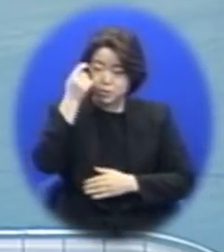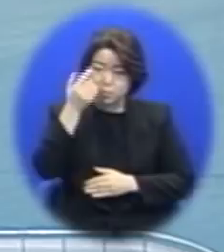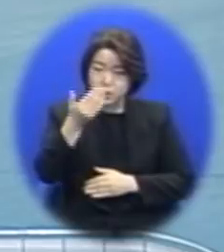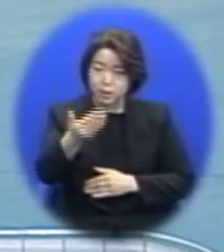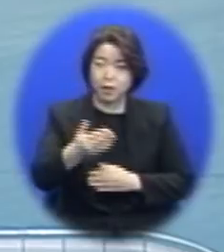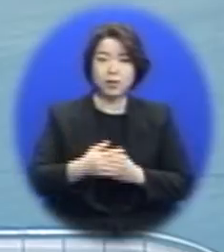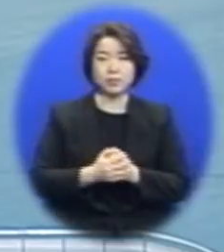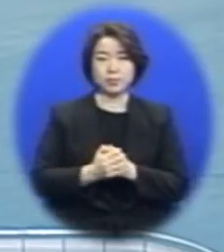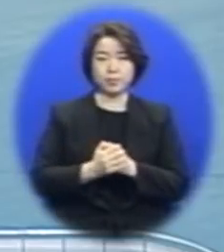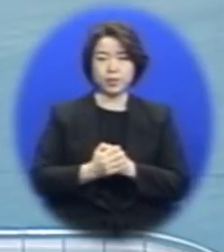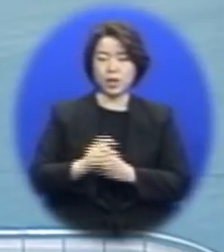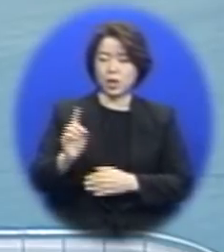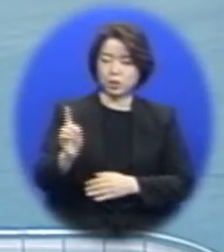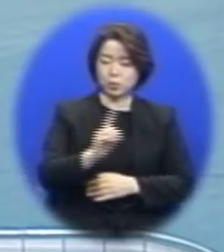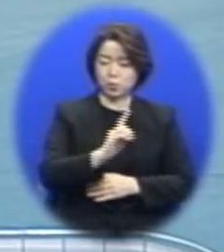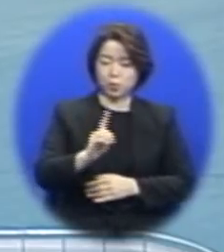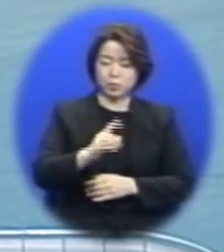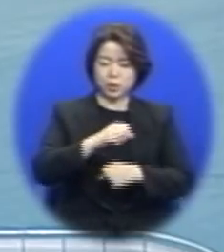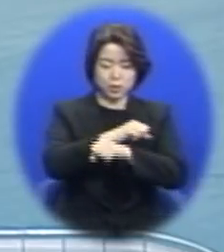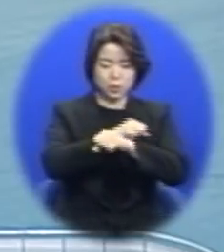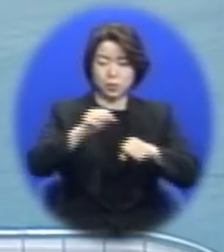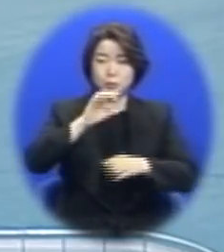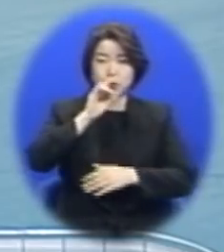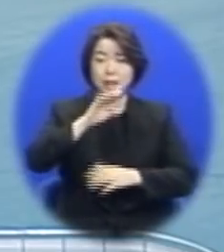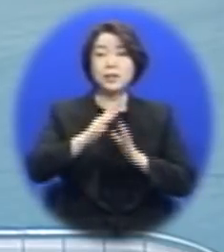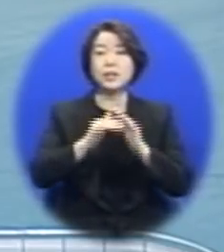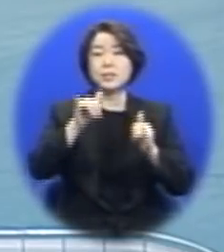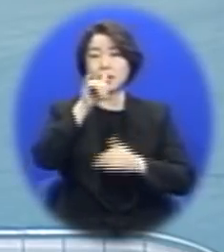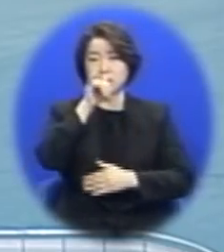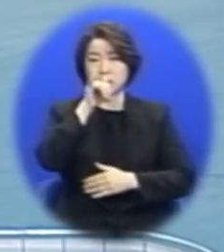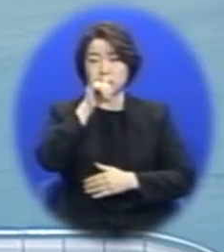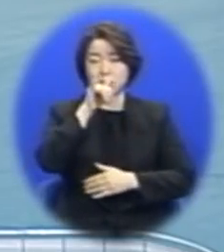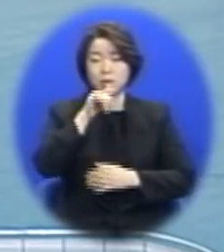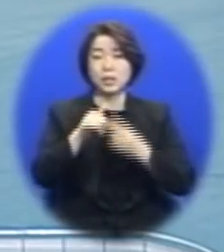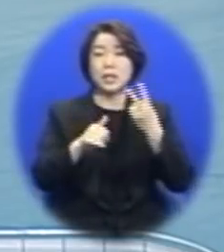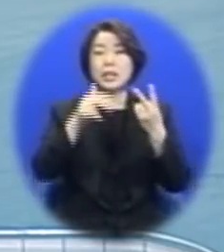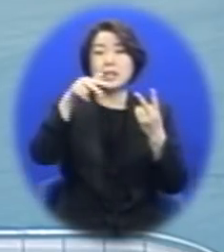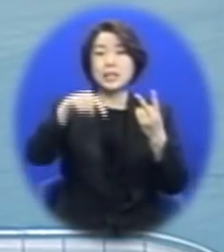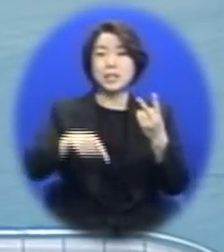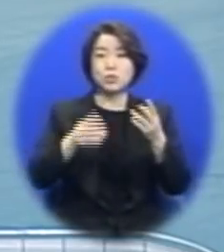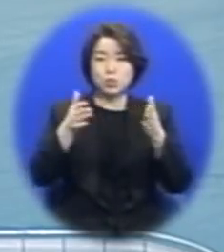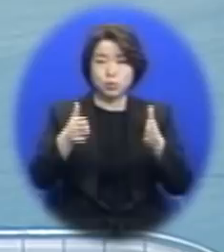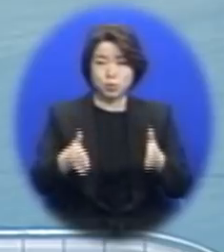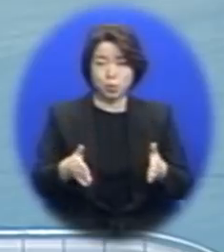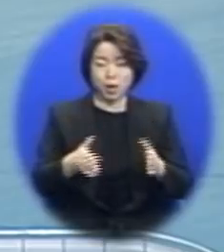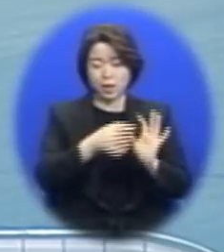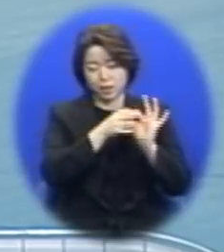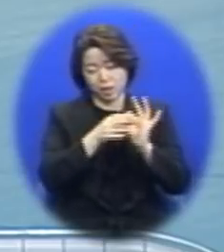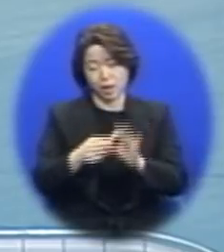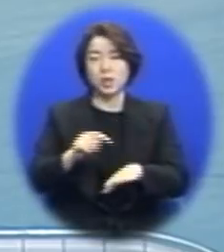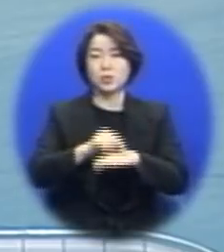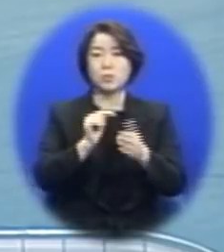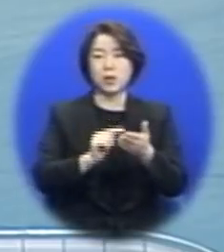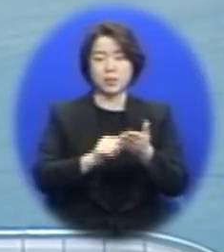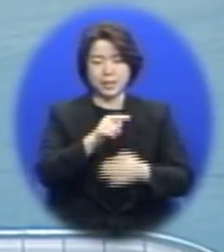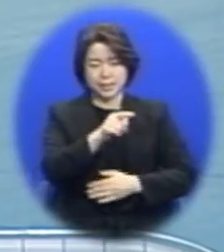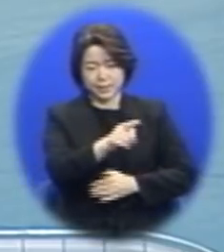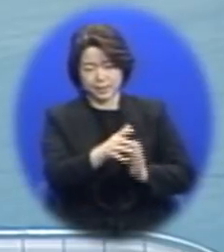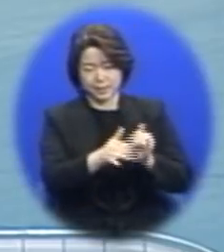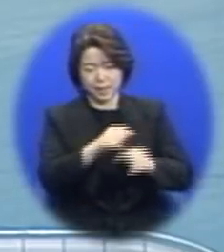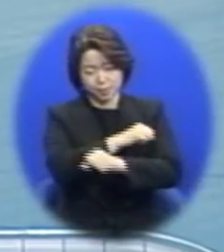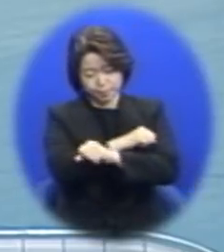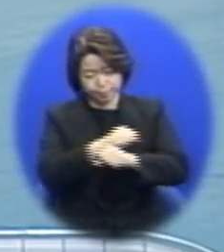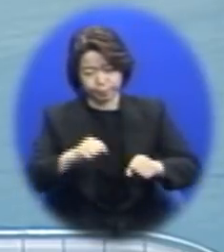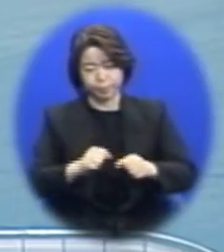도무지 용서가 안 되는 사람이 있다는 겁니다. 근데 지난 두 주간 계속해서 마음에 그 사람을